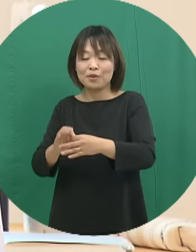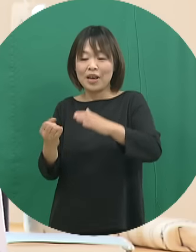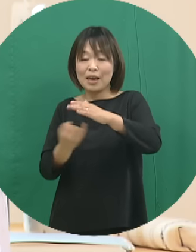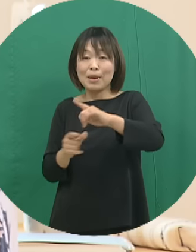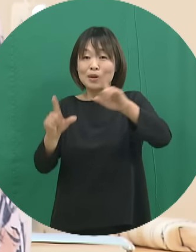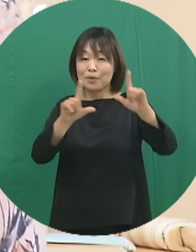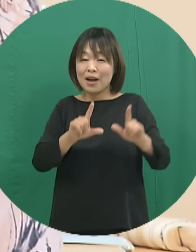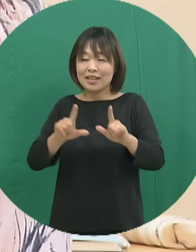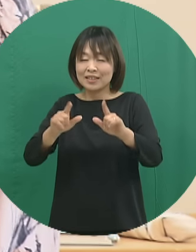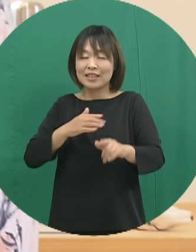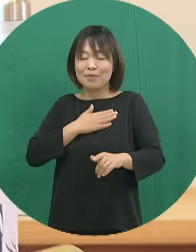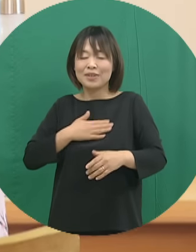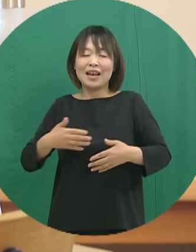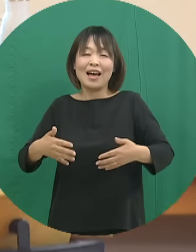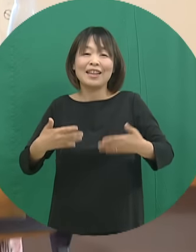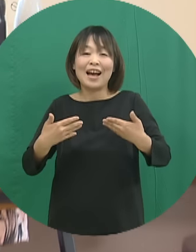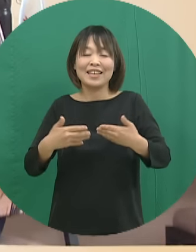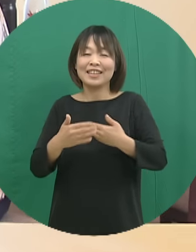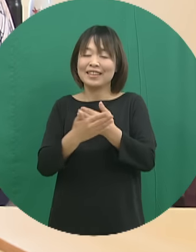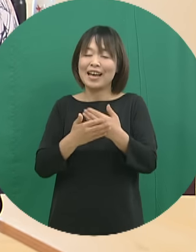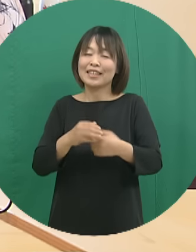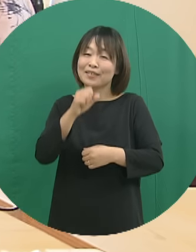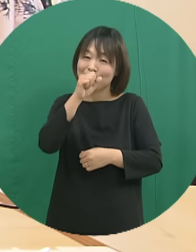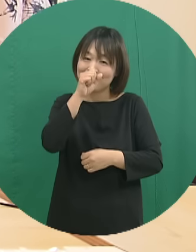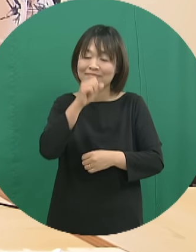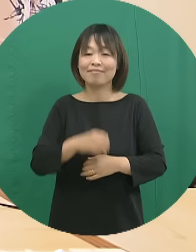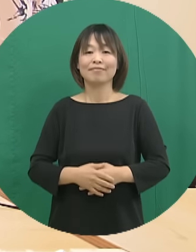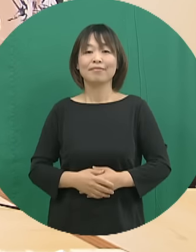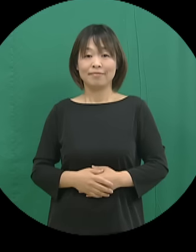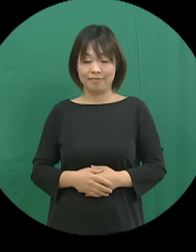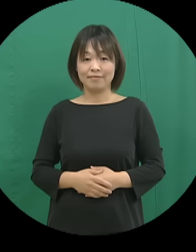媛暮らしのあったかさ、大切にしたいけん。